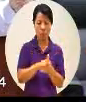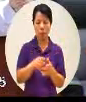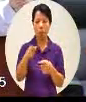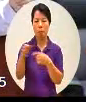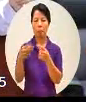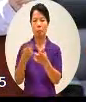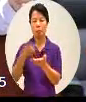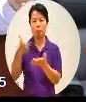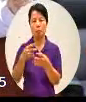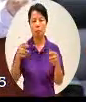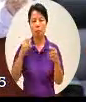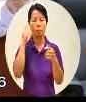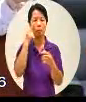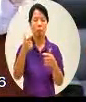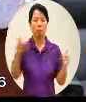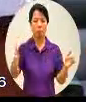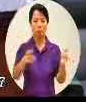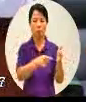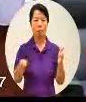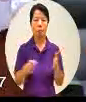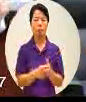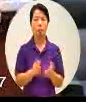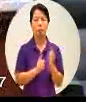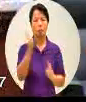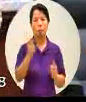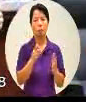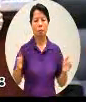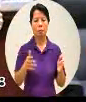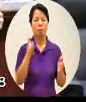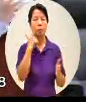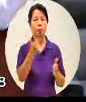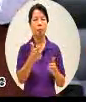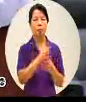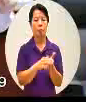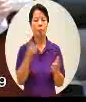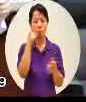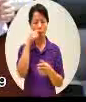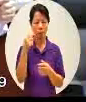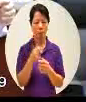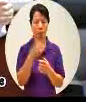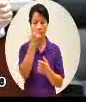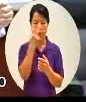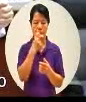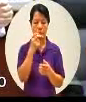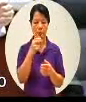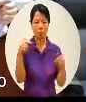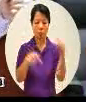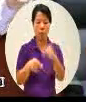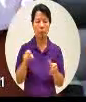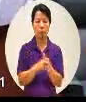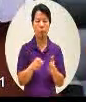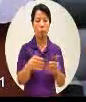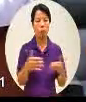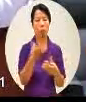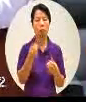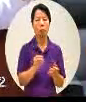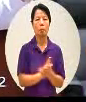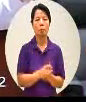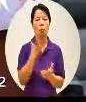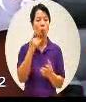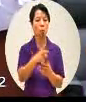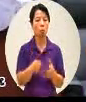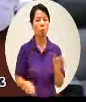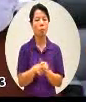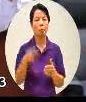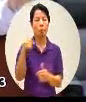诶！你检测的时候，我相信通常都没问题啦，有问题那就会被开罚了啦齁。半年的时